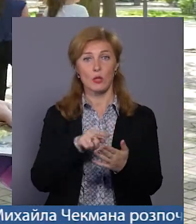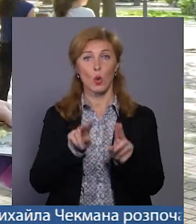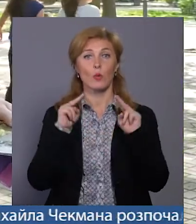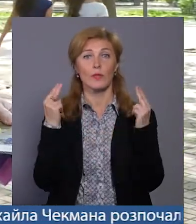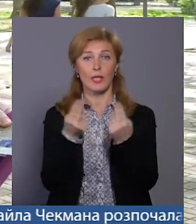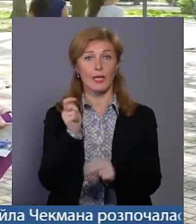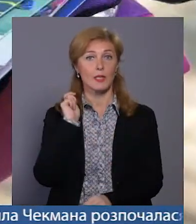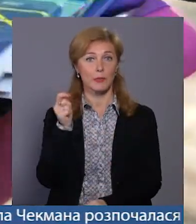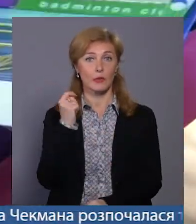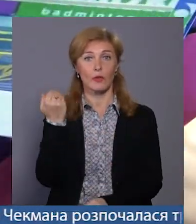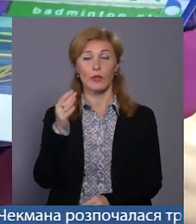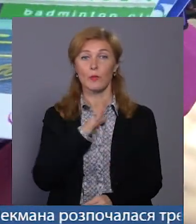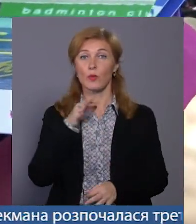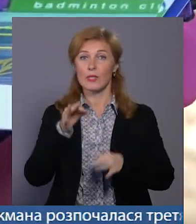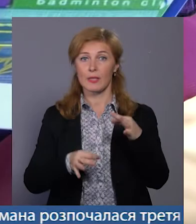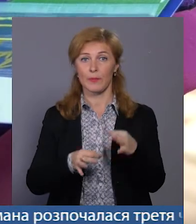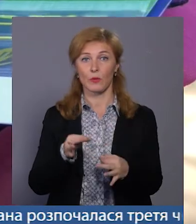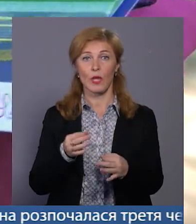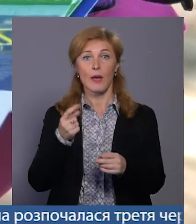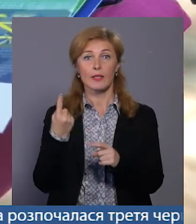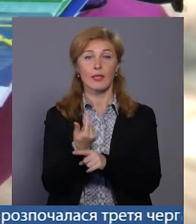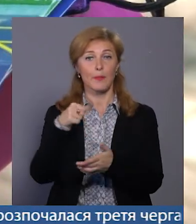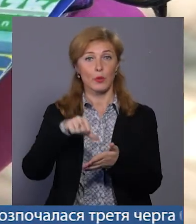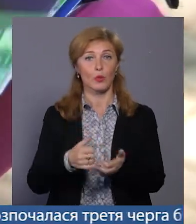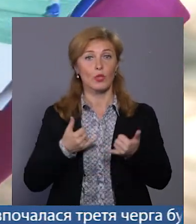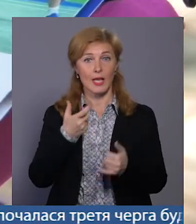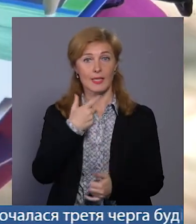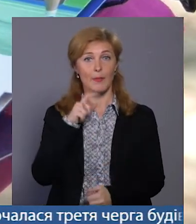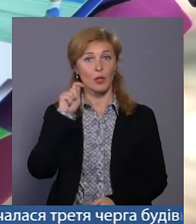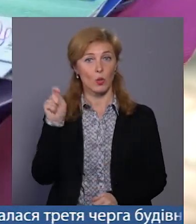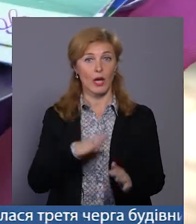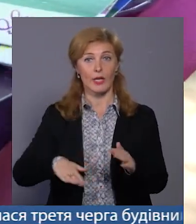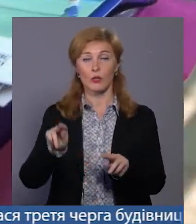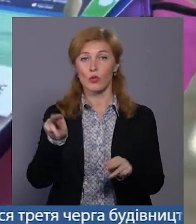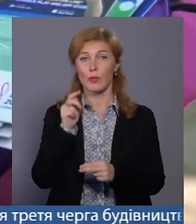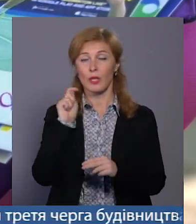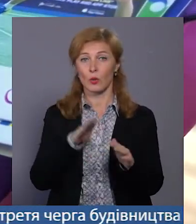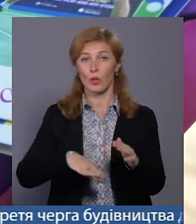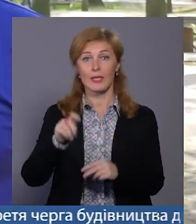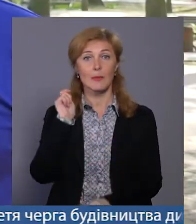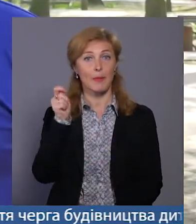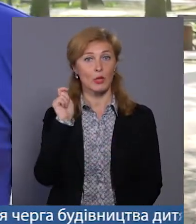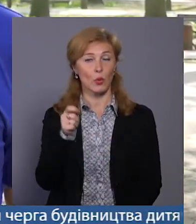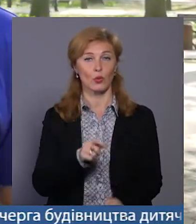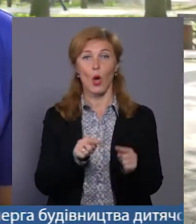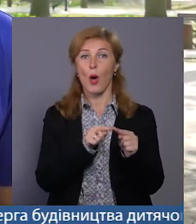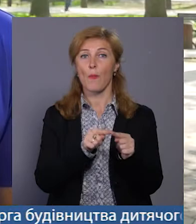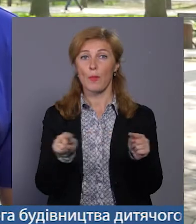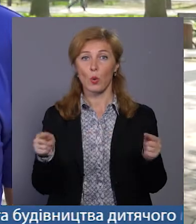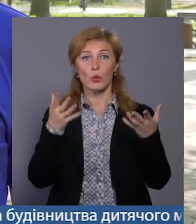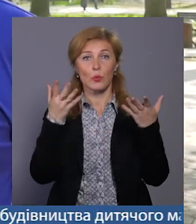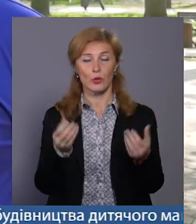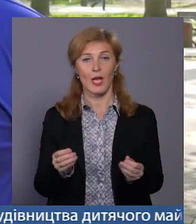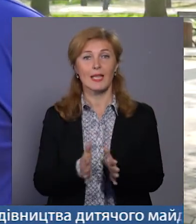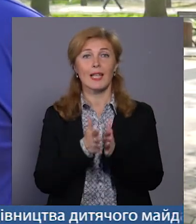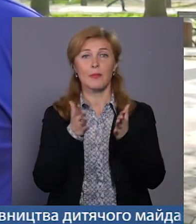Саме він був лінійним суддею дебютного для себе і для України чемпіонату Європи з бадмінтону. Протягом дня